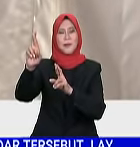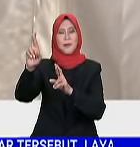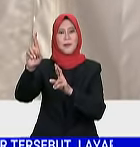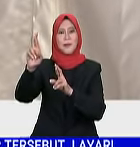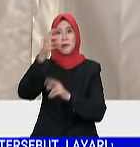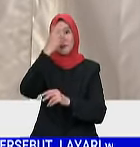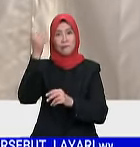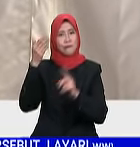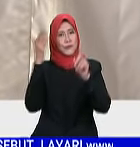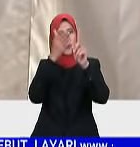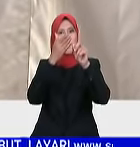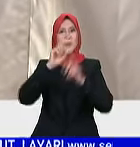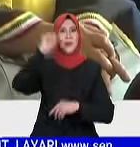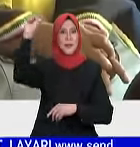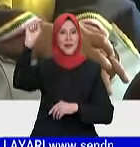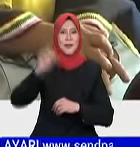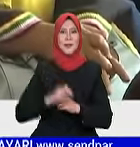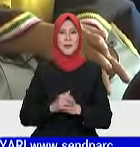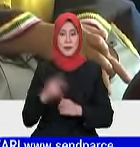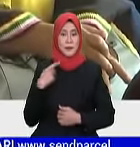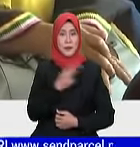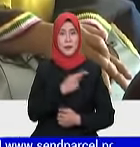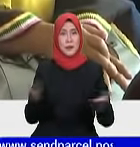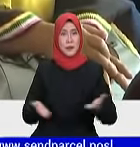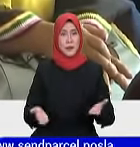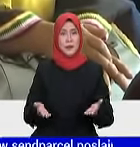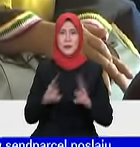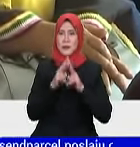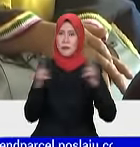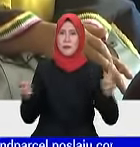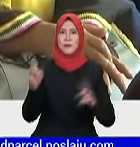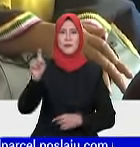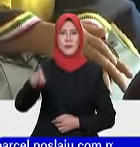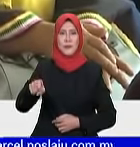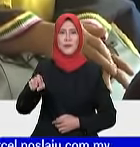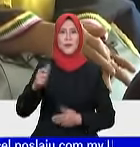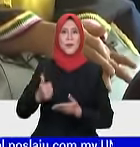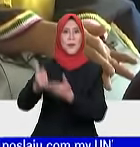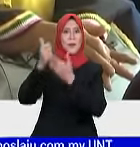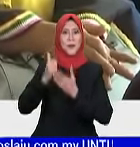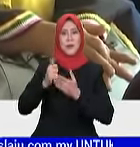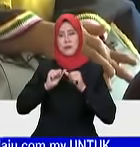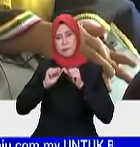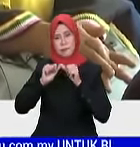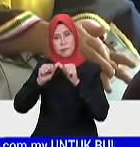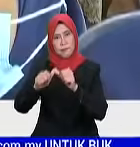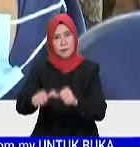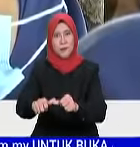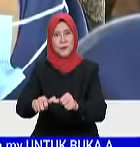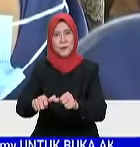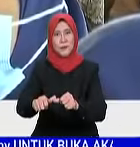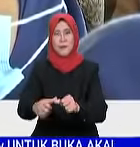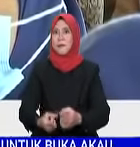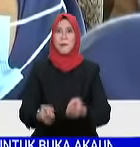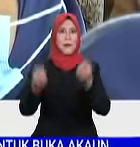terhadap negeri Sabah, sebab kami di sini memang memerlukan bantuan secara berterusan.